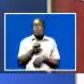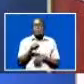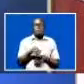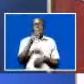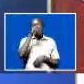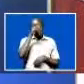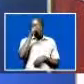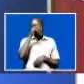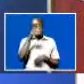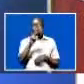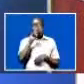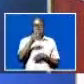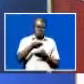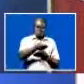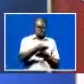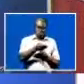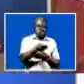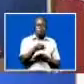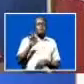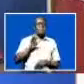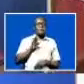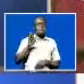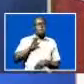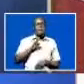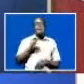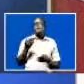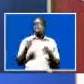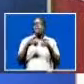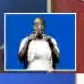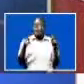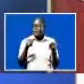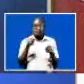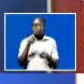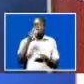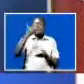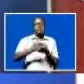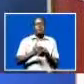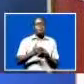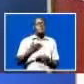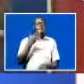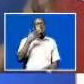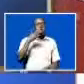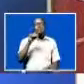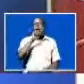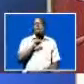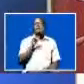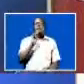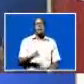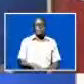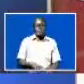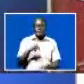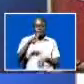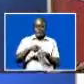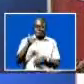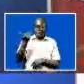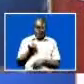anadanganywa na pesa. Kwa hivyo hamwambii ule mtoto, basi mama achana na huu sponsor. Yasha danganywa na pesa, mtoto anapoharibika, ama